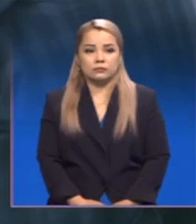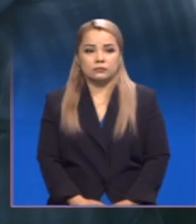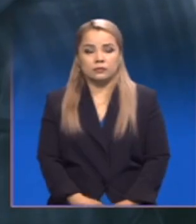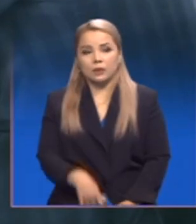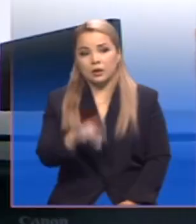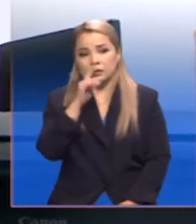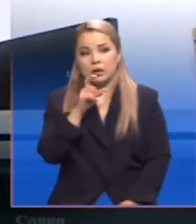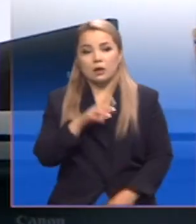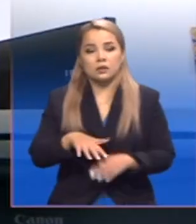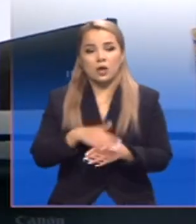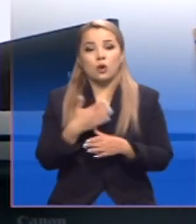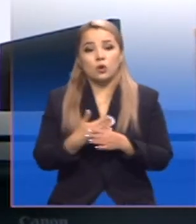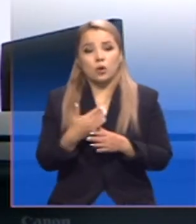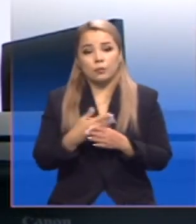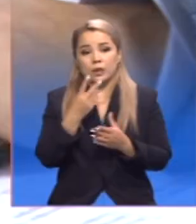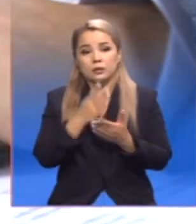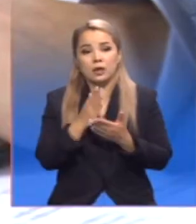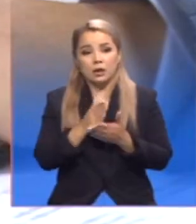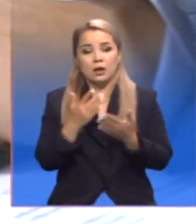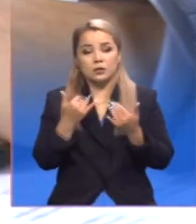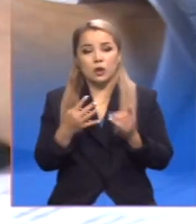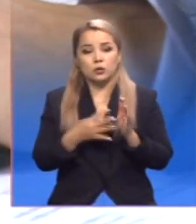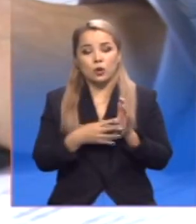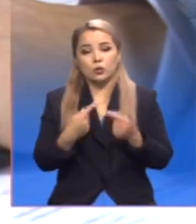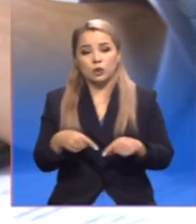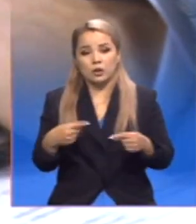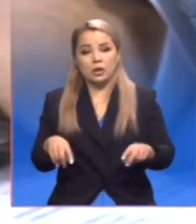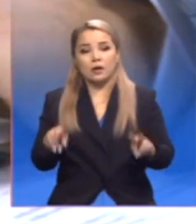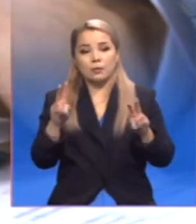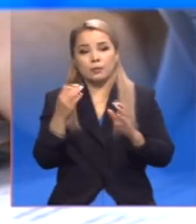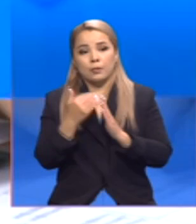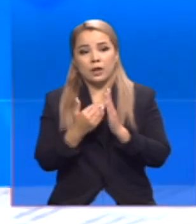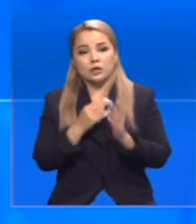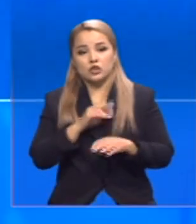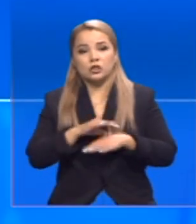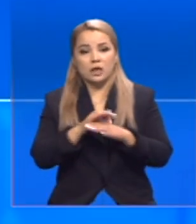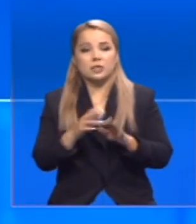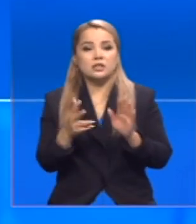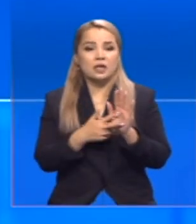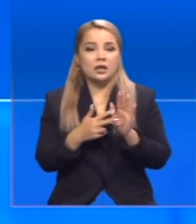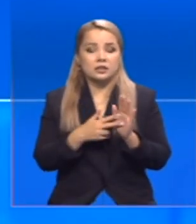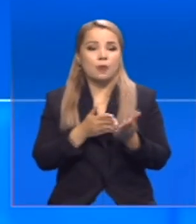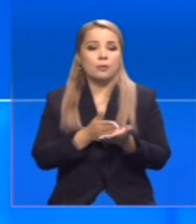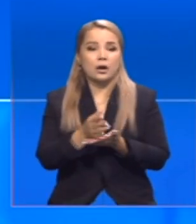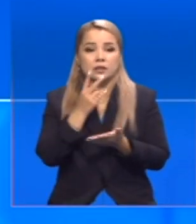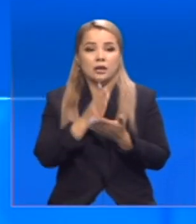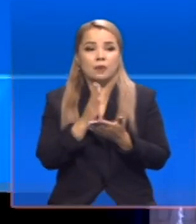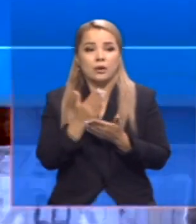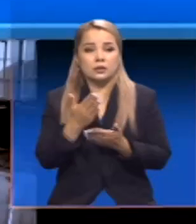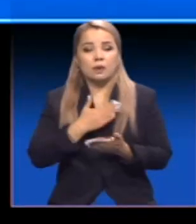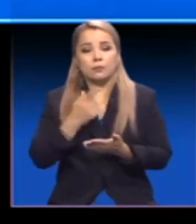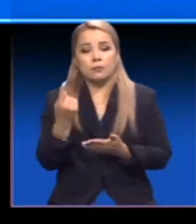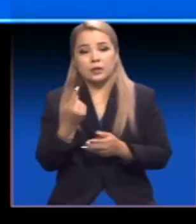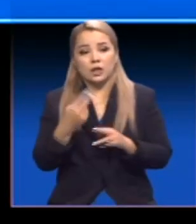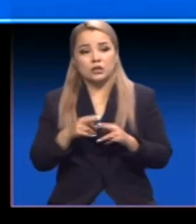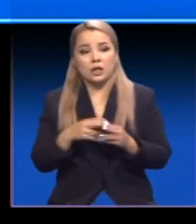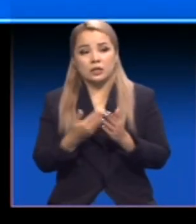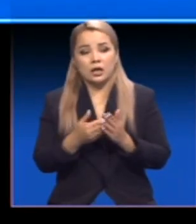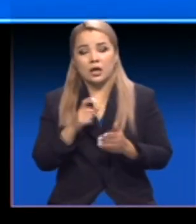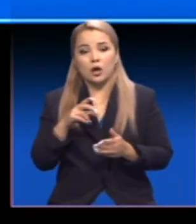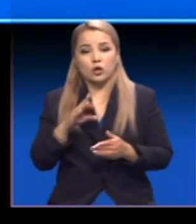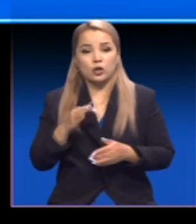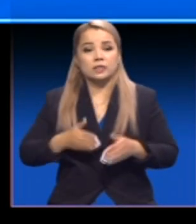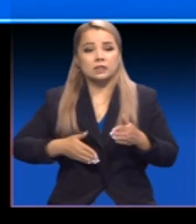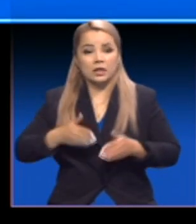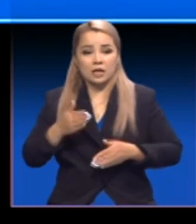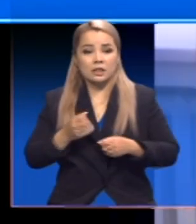Қазақстан халқына көмектесуді мақсат еткен қор 9 түрлі бағдарлама жасаған. Соның 8-і медициналық бағытта. Бірі біз жаңа мысалға келтірген